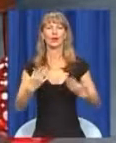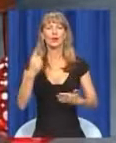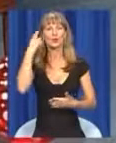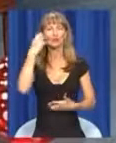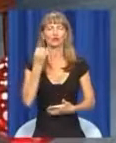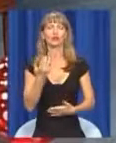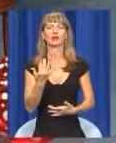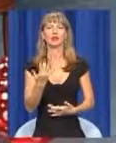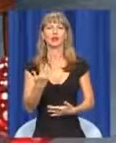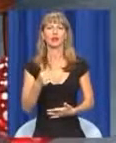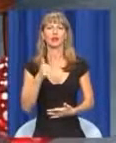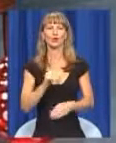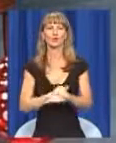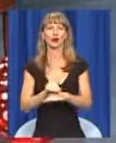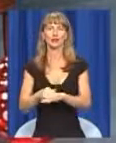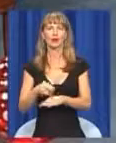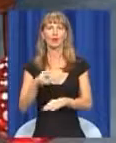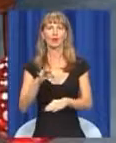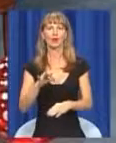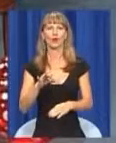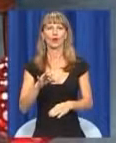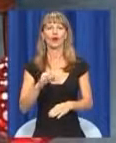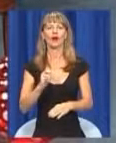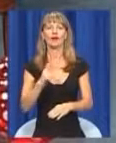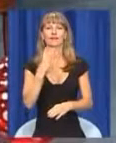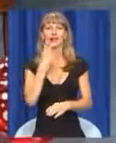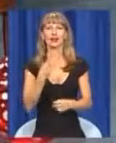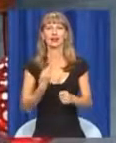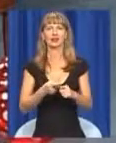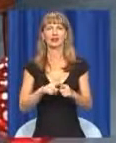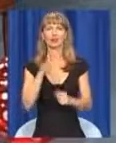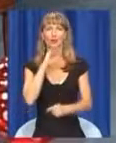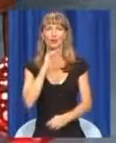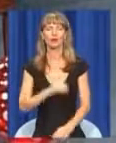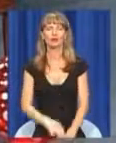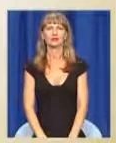ще декілька позитивних фактів про те, саме як виглядає ця собачка.